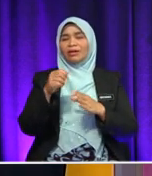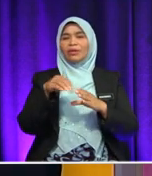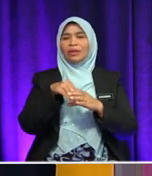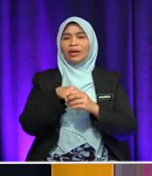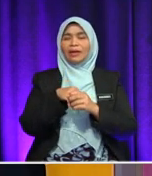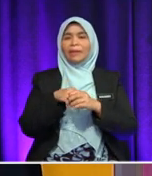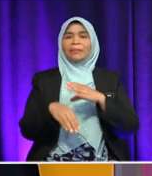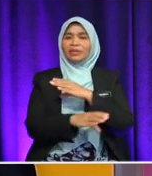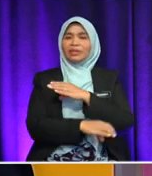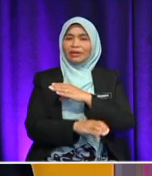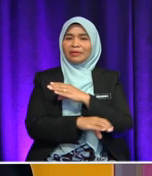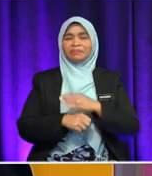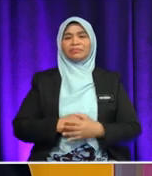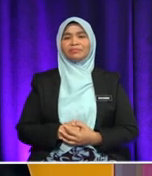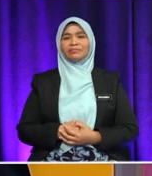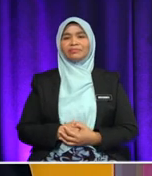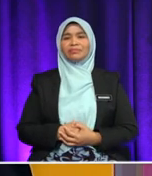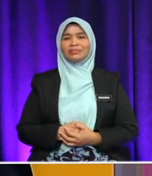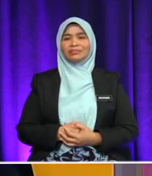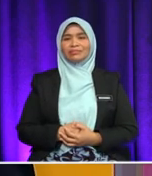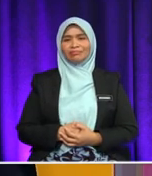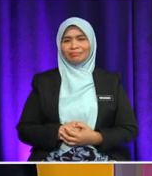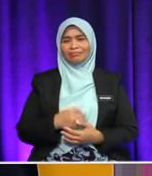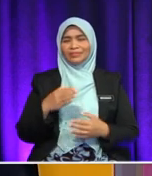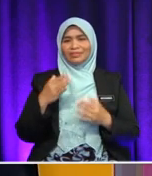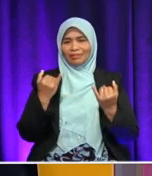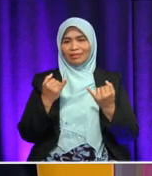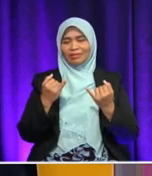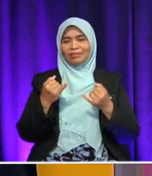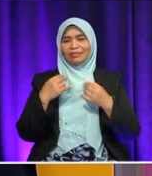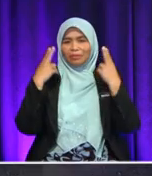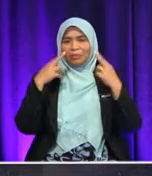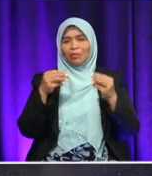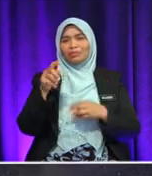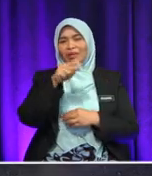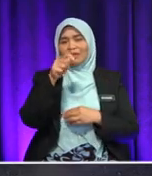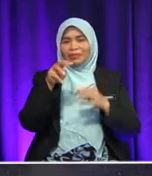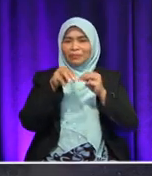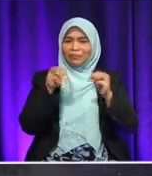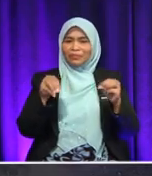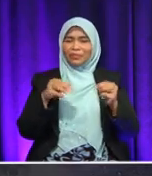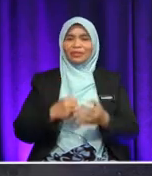negaranya Siapa yang nak jawab nih yang berkaitan dengan salat Sunnah istikharah nih